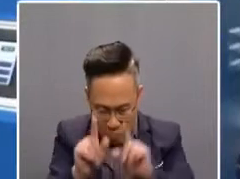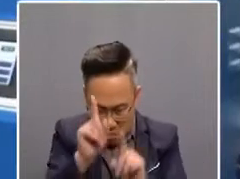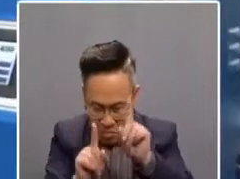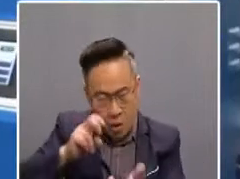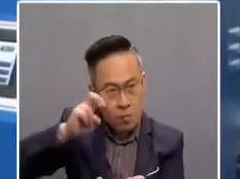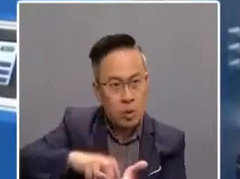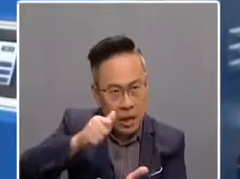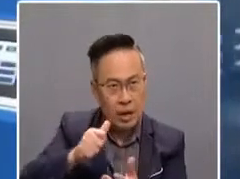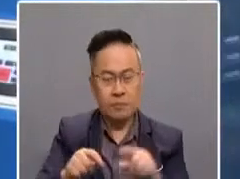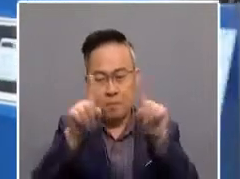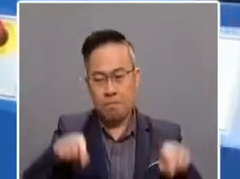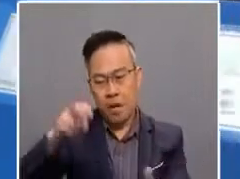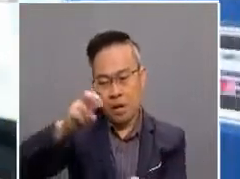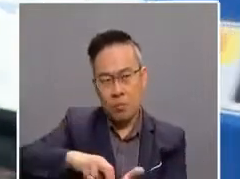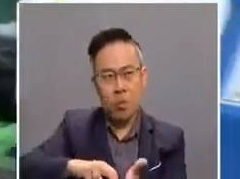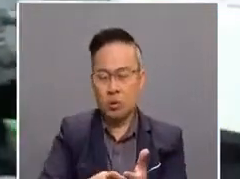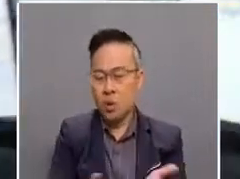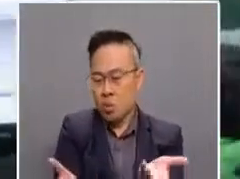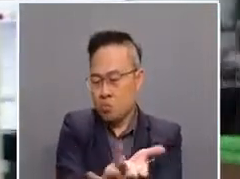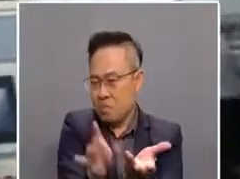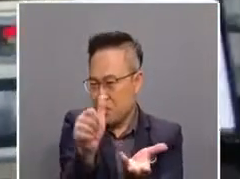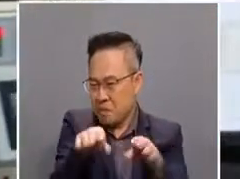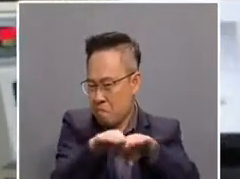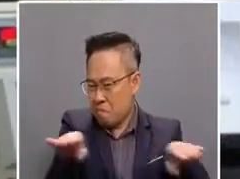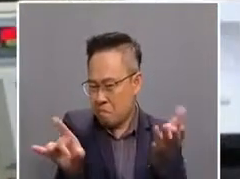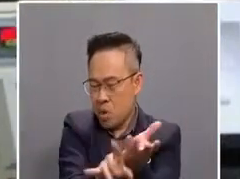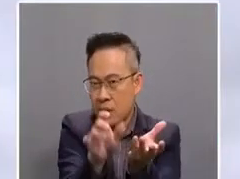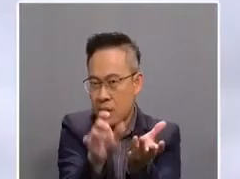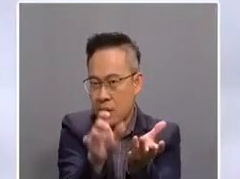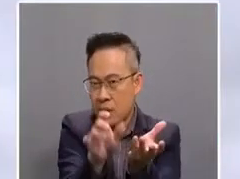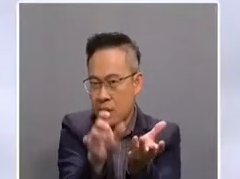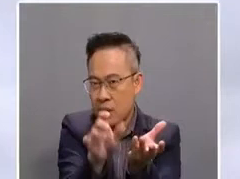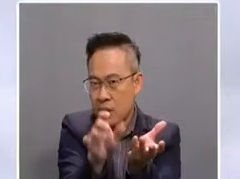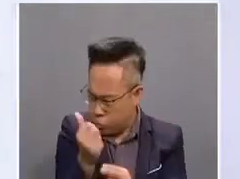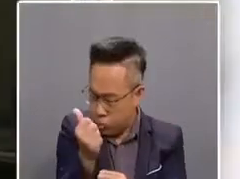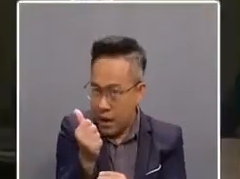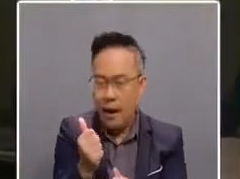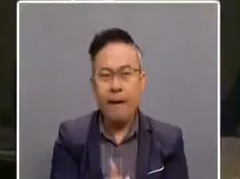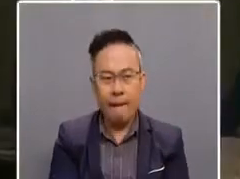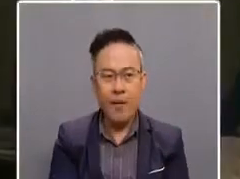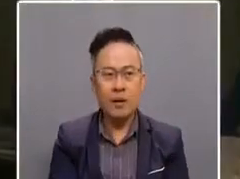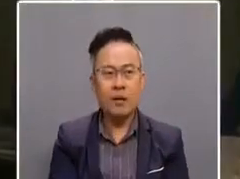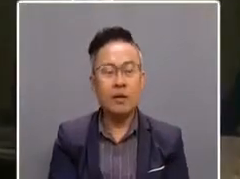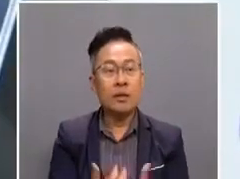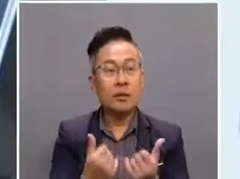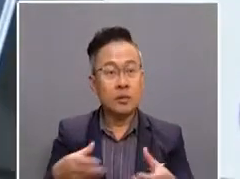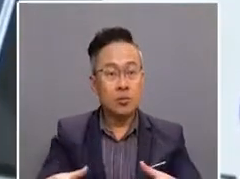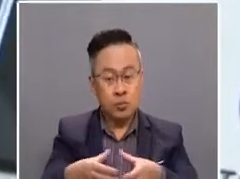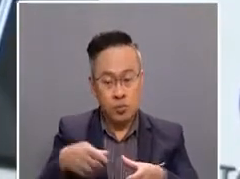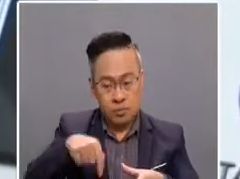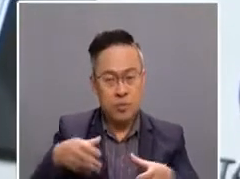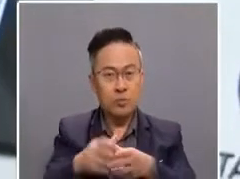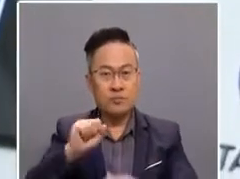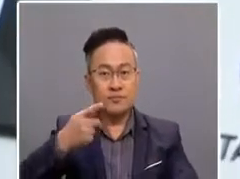ราที่ผลิตออกมาคือเป็นสินค้าพรีเมียม ผมว่าในศักยภาพของสหกรณ์แห่งนี้ช่วยทั้งตัวเกษตรกรนะครับชาวสว